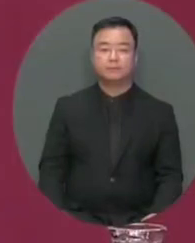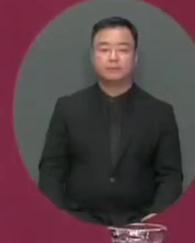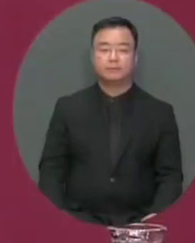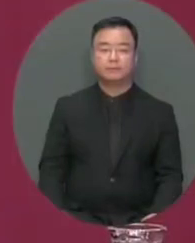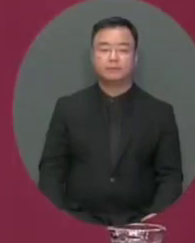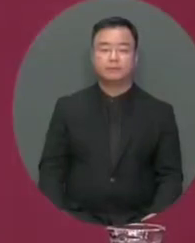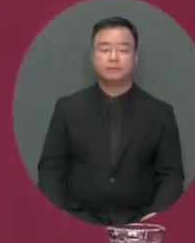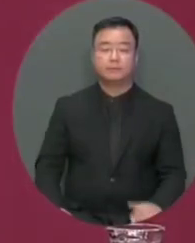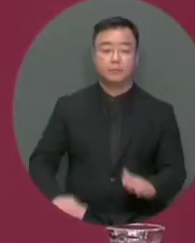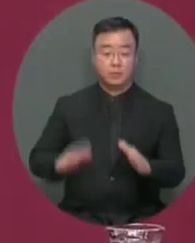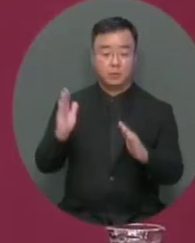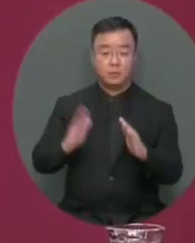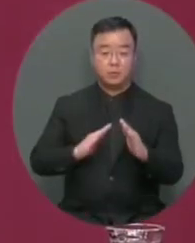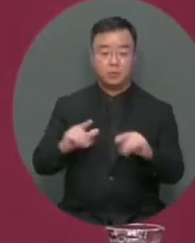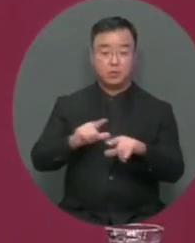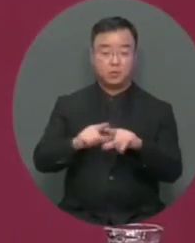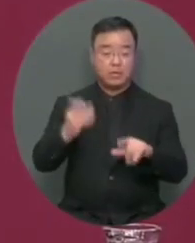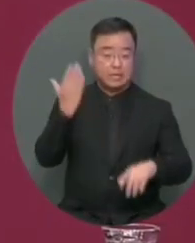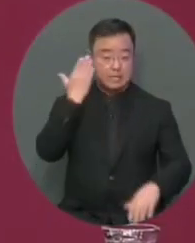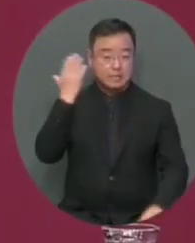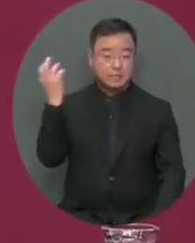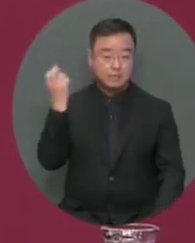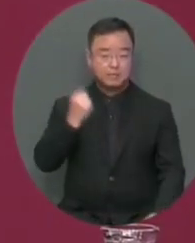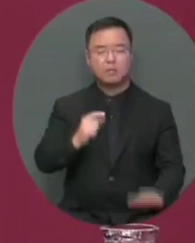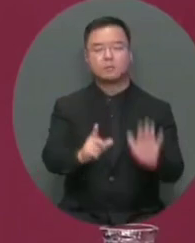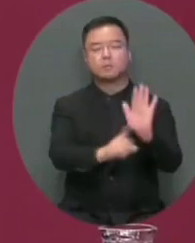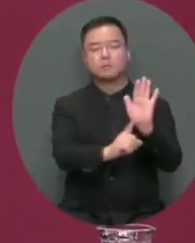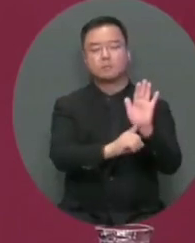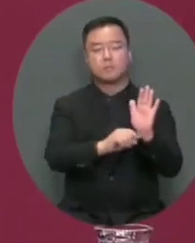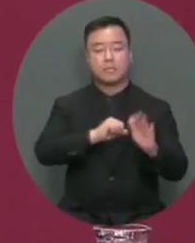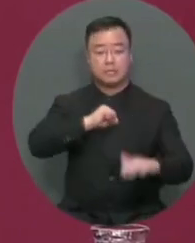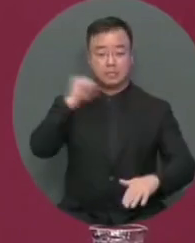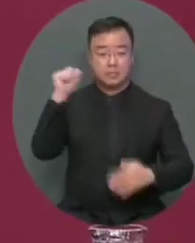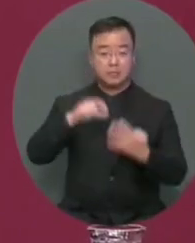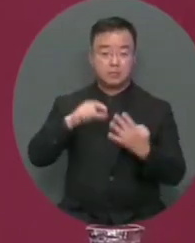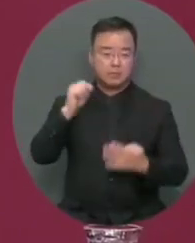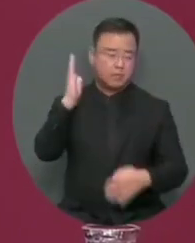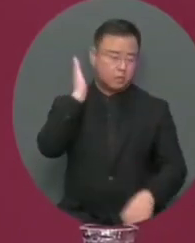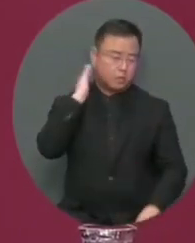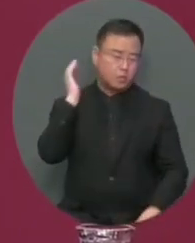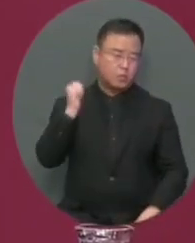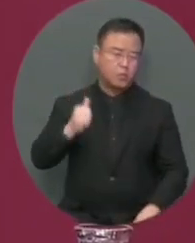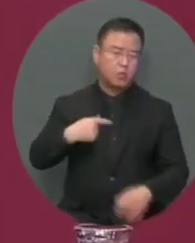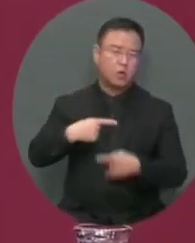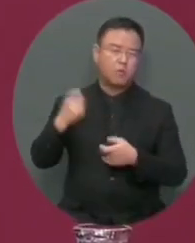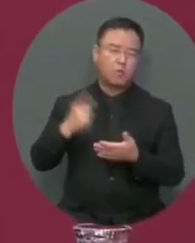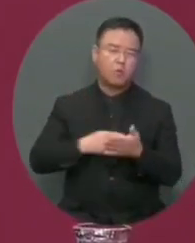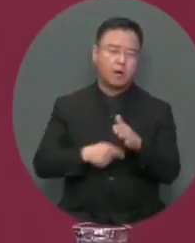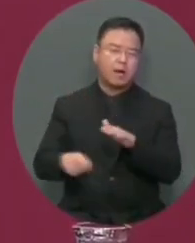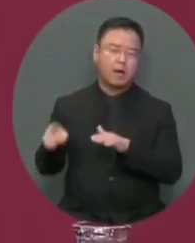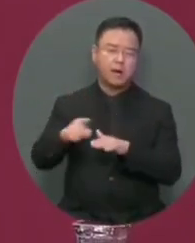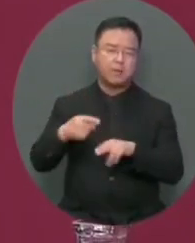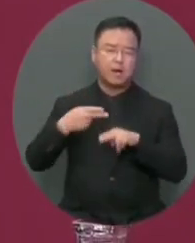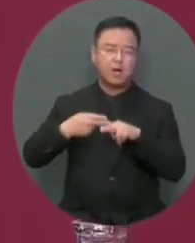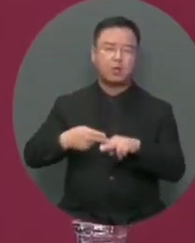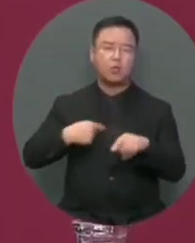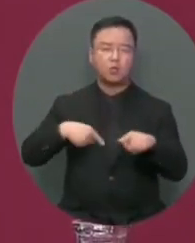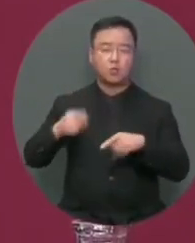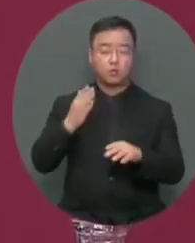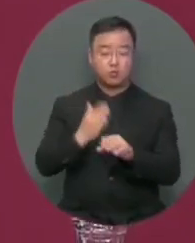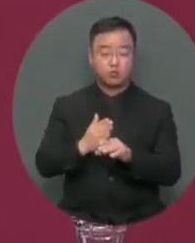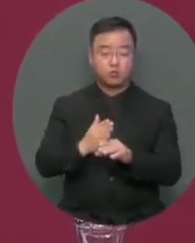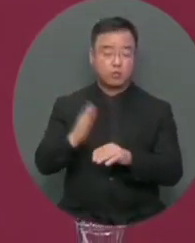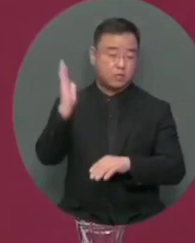공정과 상식을 약속하고 당선된 대통령이 보복의 앞장서는 독재자가 되었습니다. 대선 경쟁자에 대한